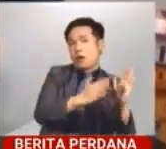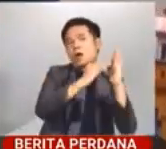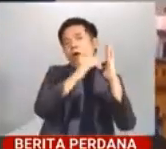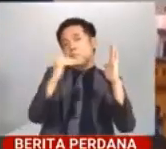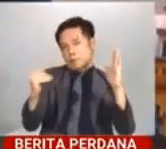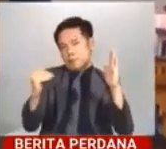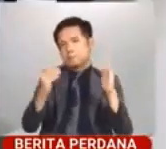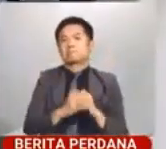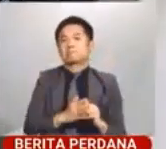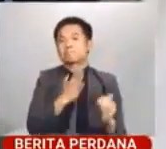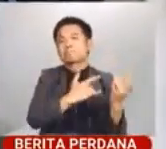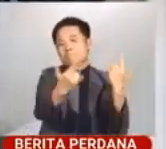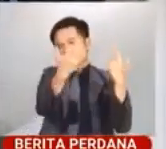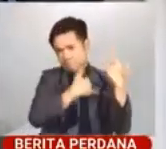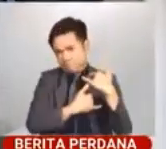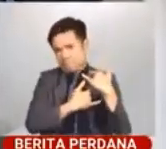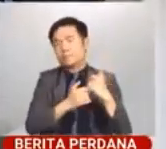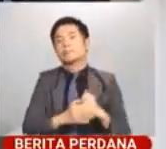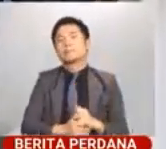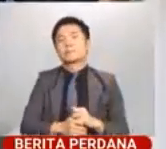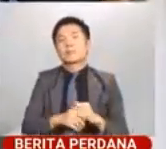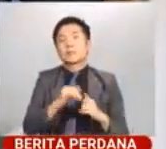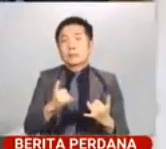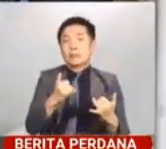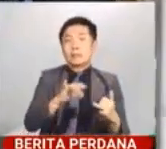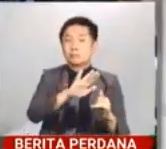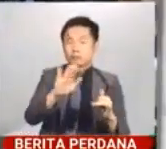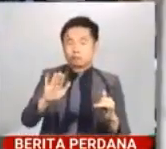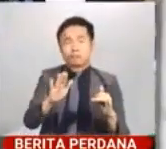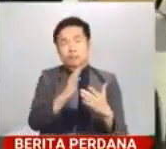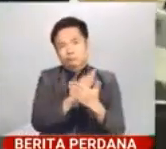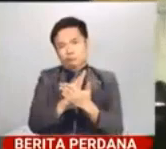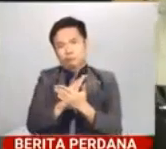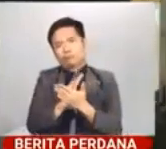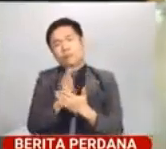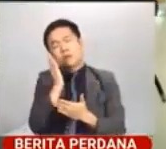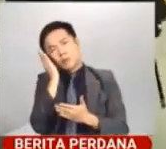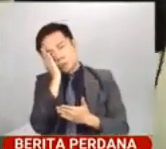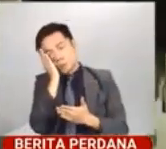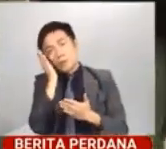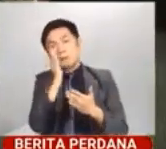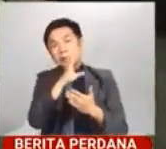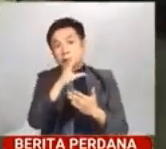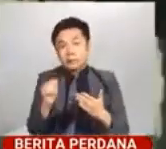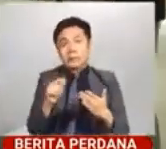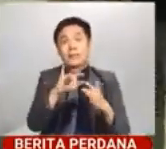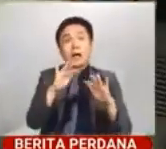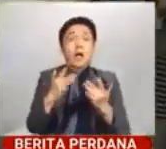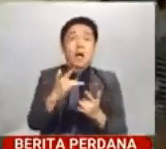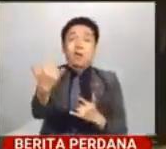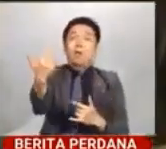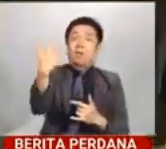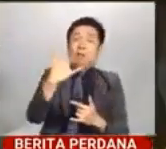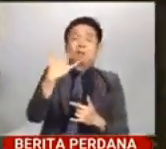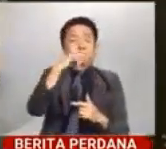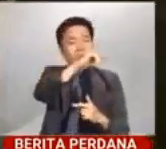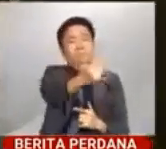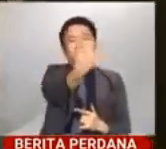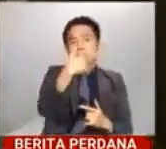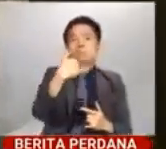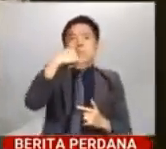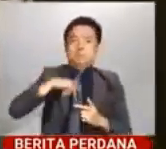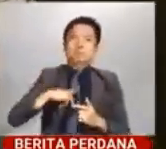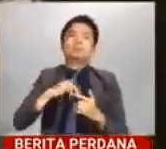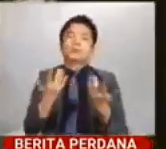Lies yang terkadang diberikan nasihat berkaitan urusan penginapan sementara setelah Luan penerbangan gratis justru mereka tuh